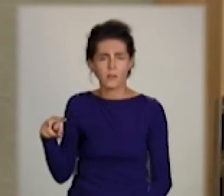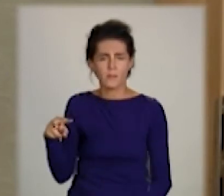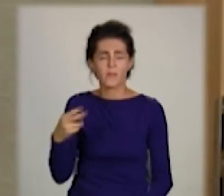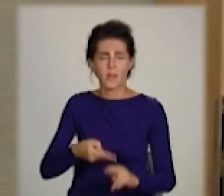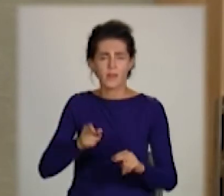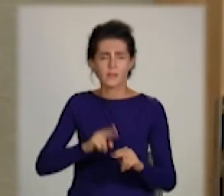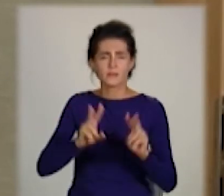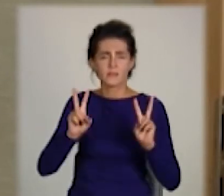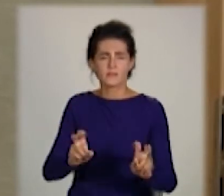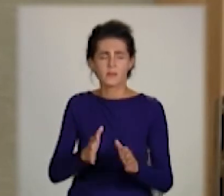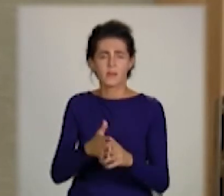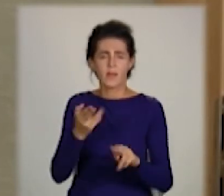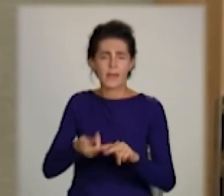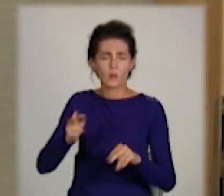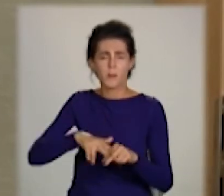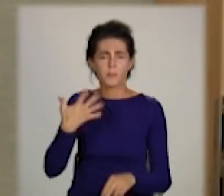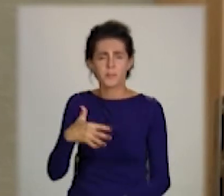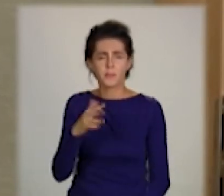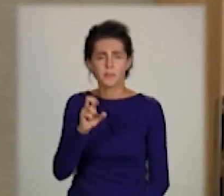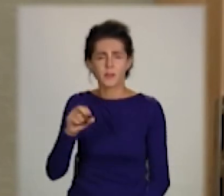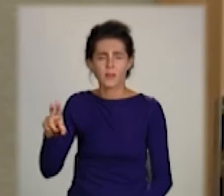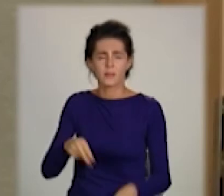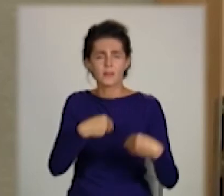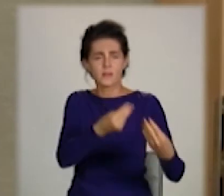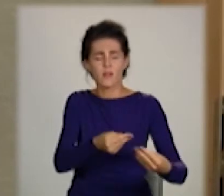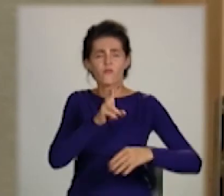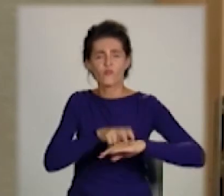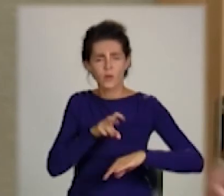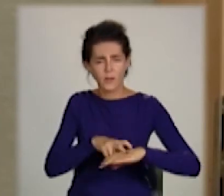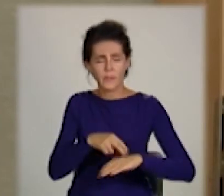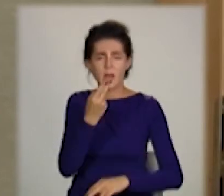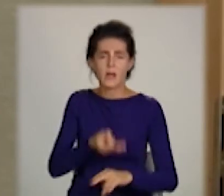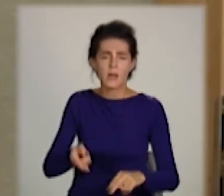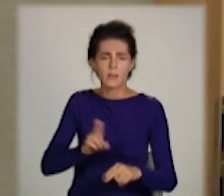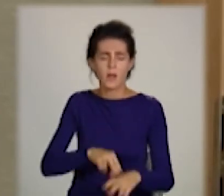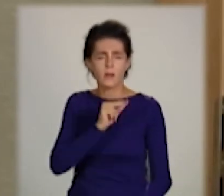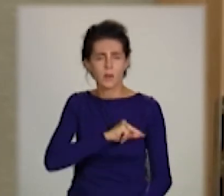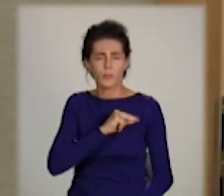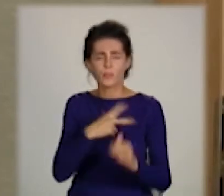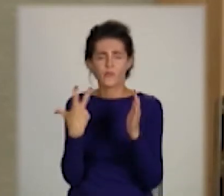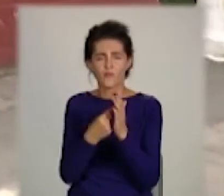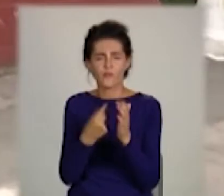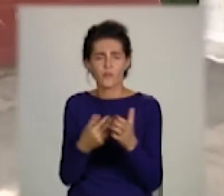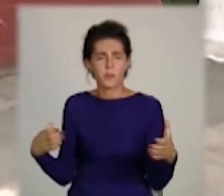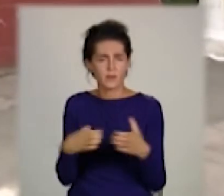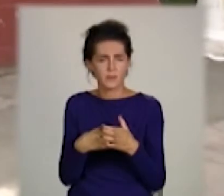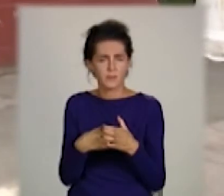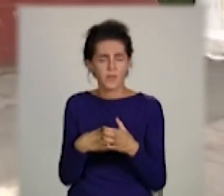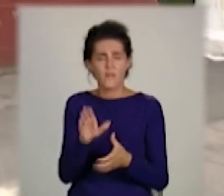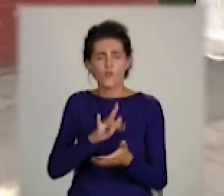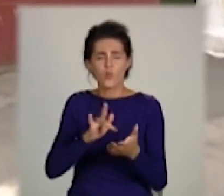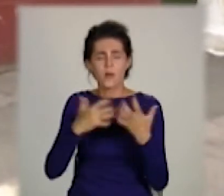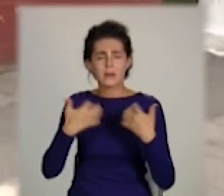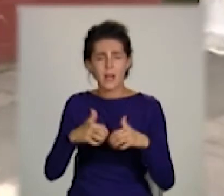Тобто це є ті 50 балів, які будуть надані лікарю, який працює у вакцинальній бригаді. В Краматорську